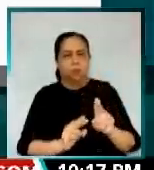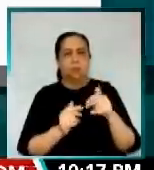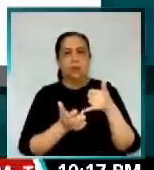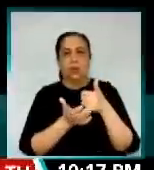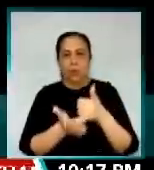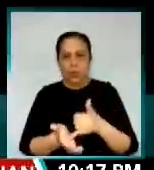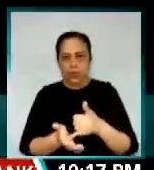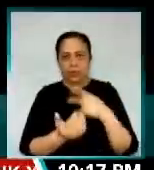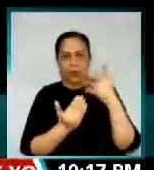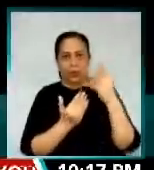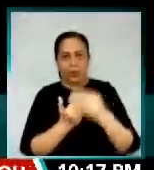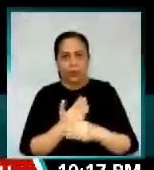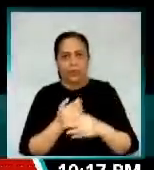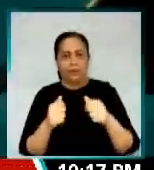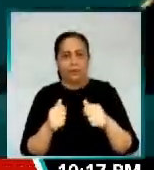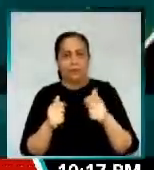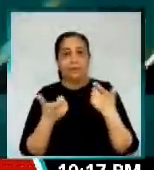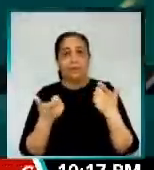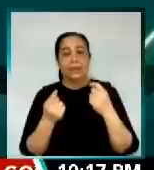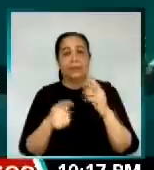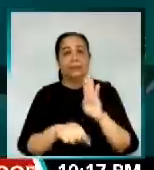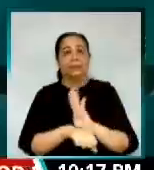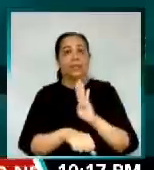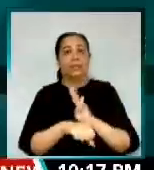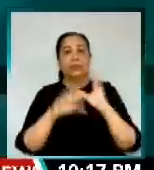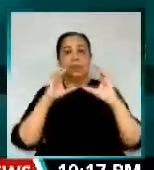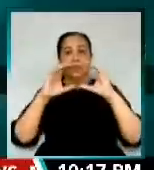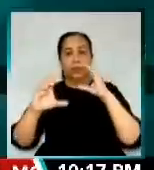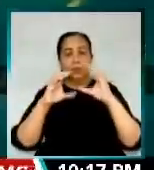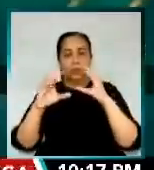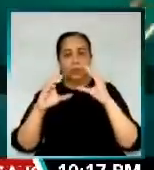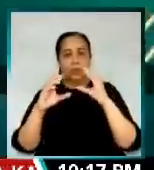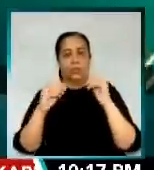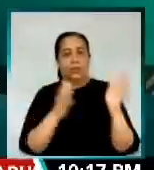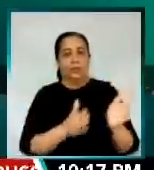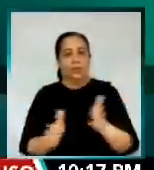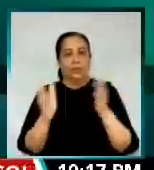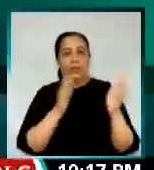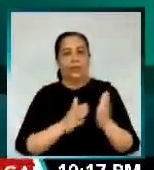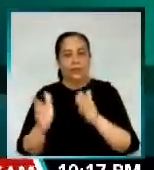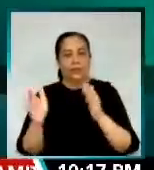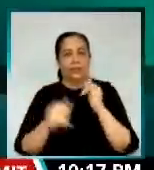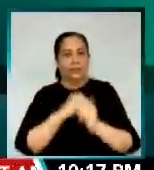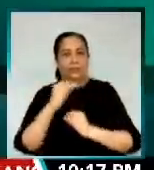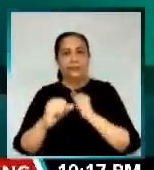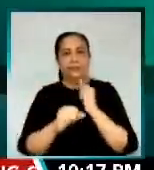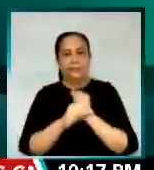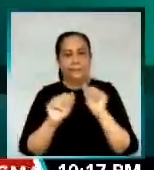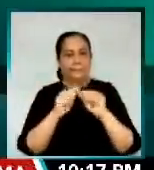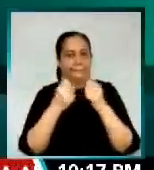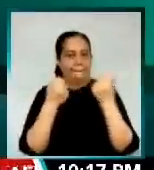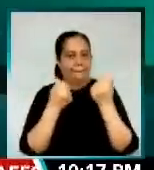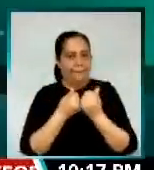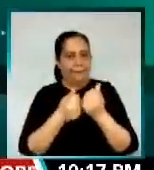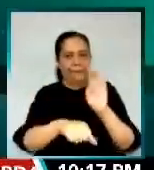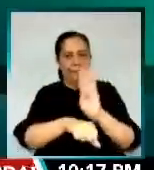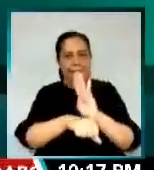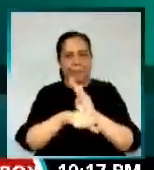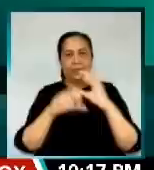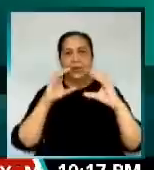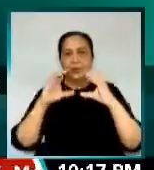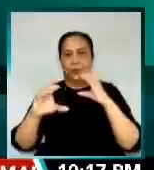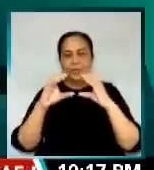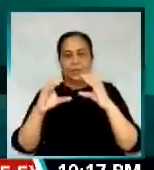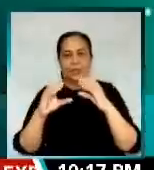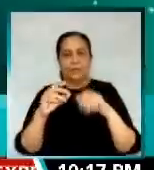program sa larangan ng business communications na inoorganisa ng International Association of Business Communicators